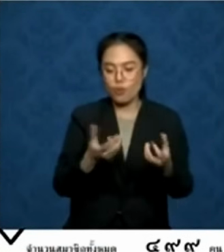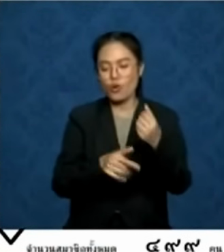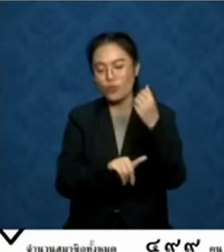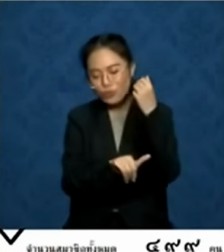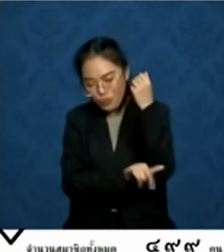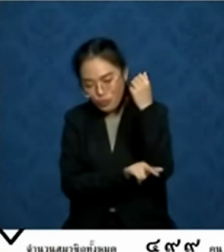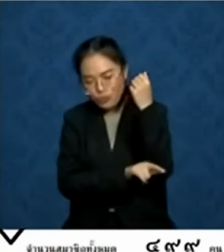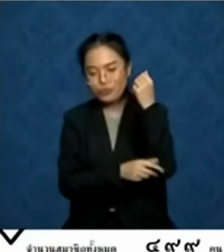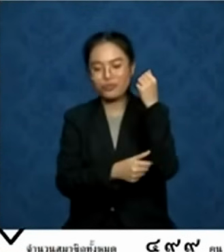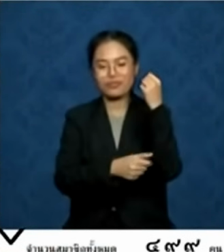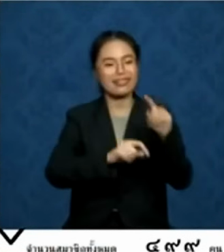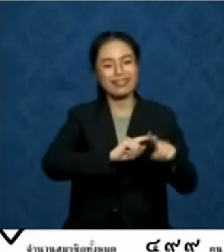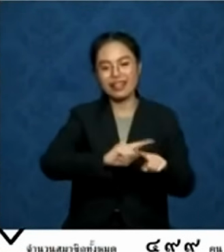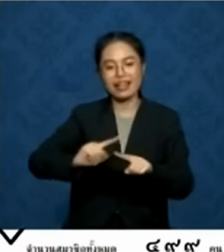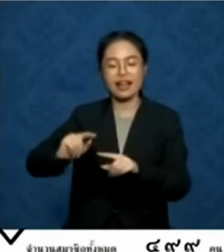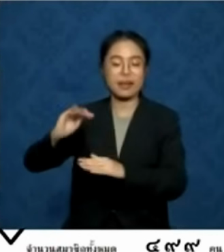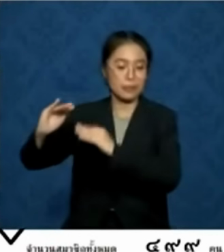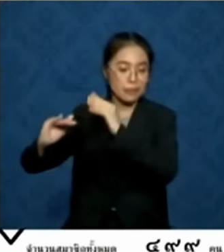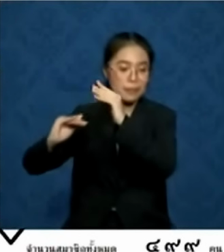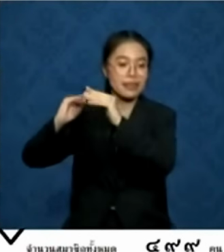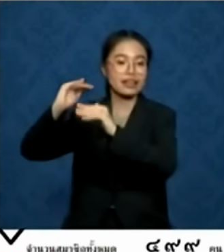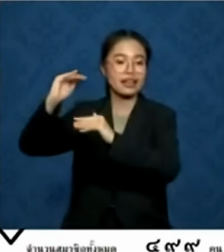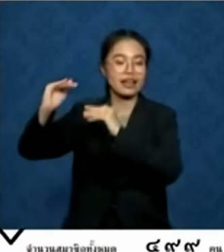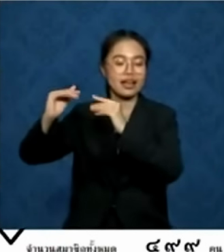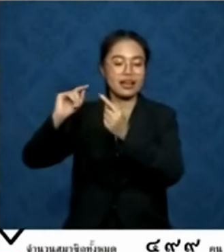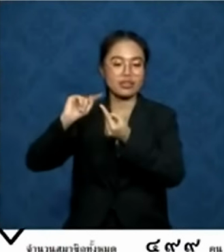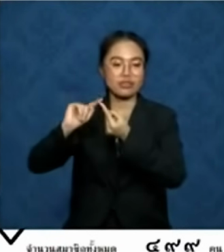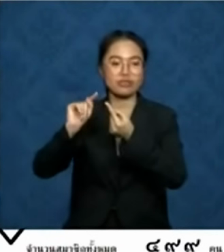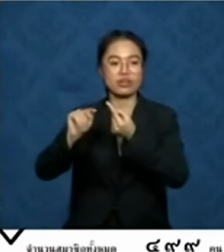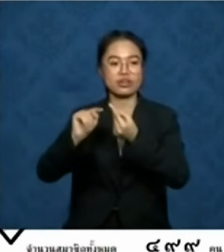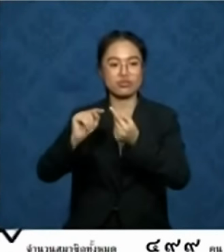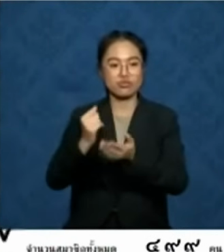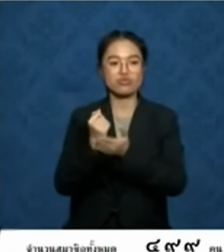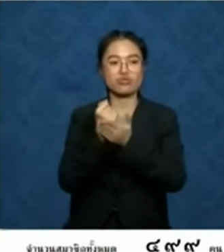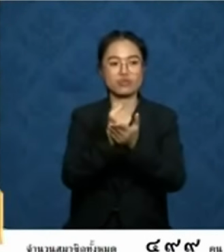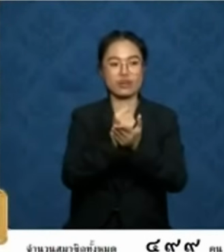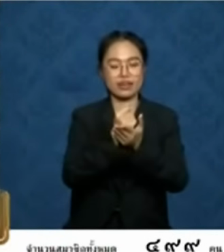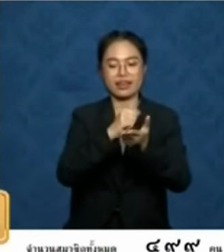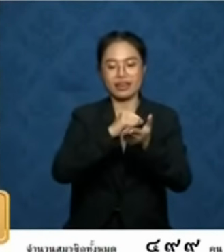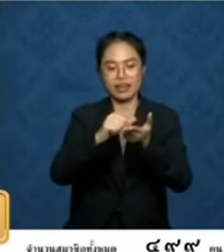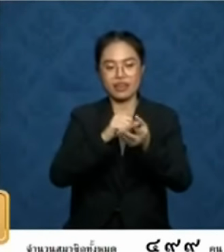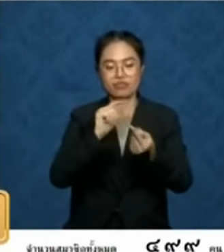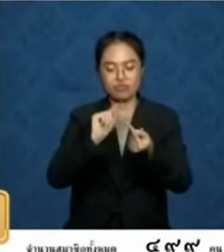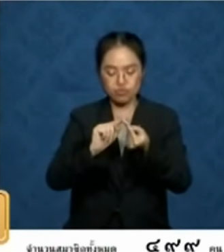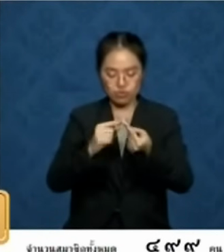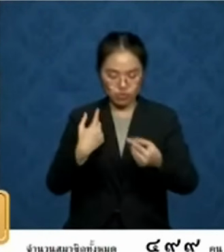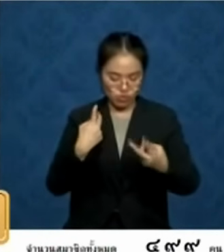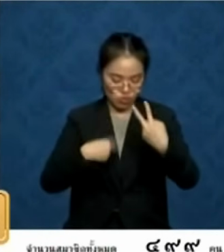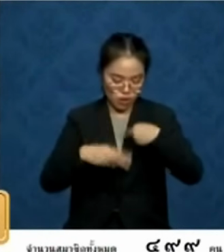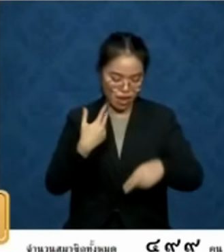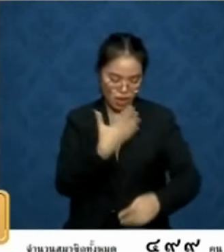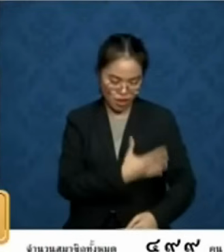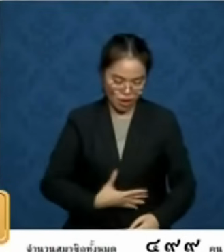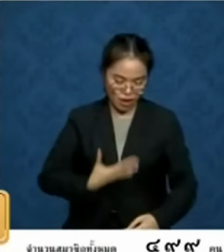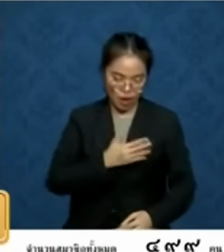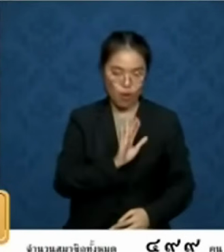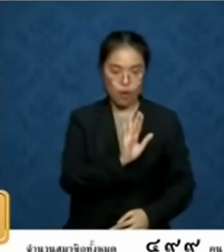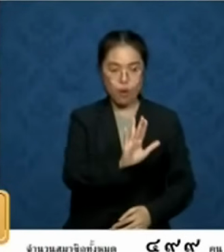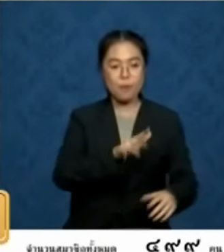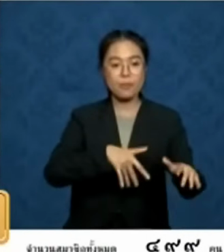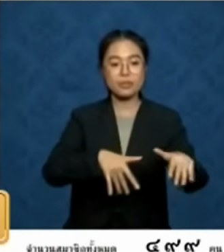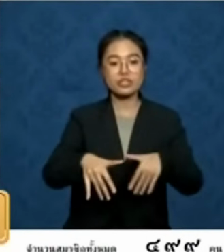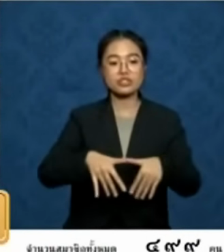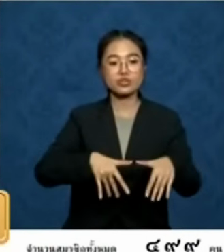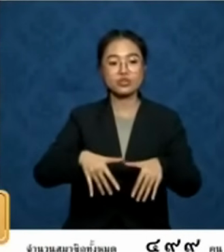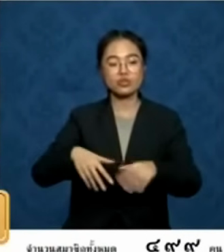พัฒนาและยกระดับสมุนไพรเพื่อเพิ่มมูลค่าและการดูแลสุขภาพประชาชนเร่งรัดการผลิ